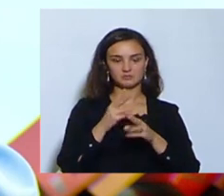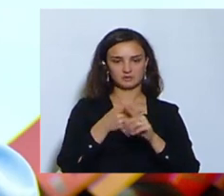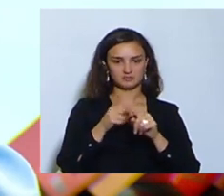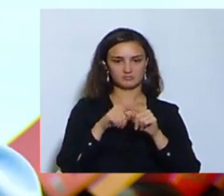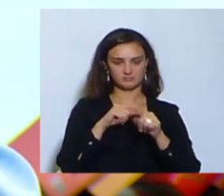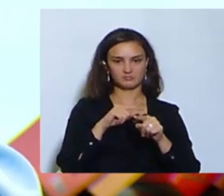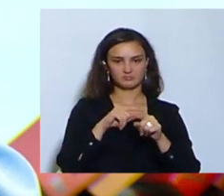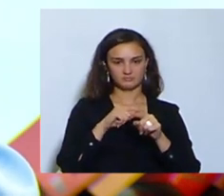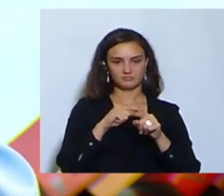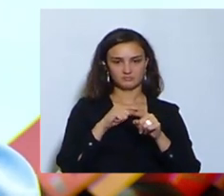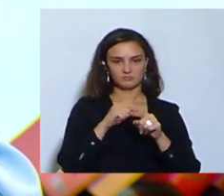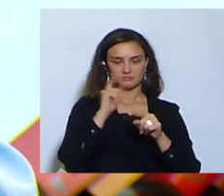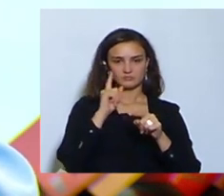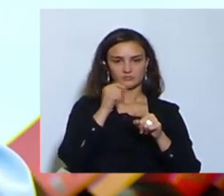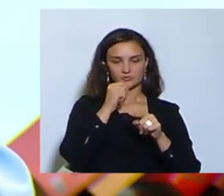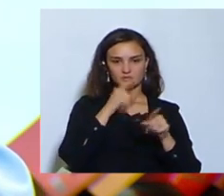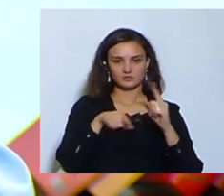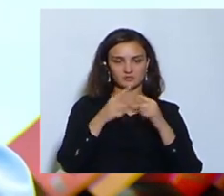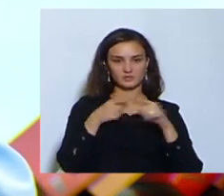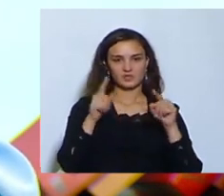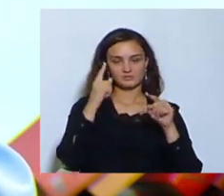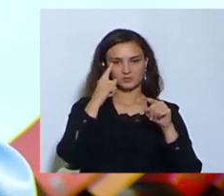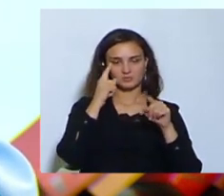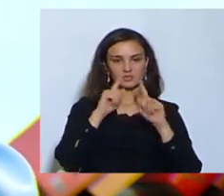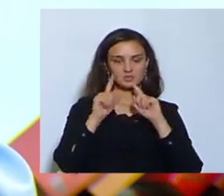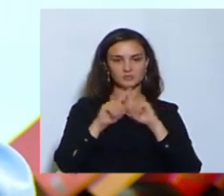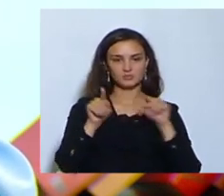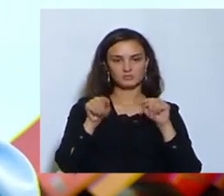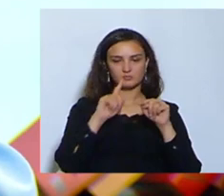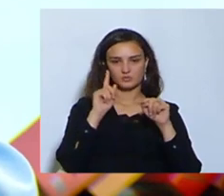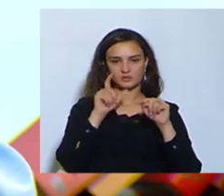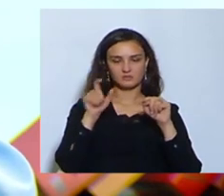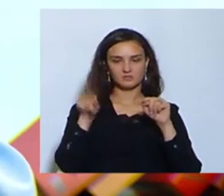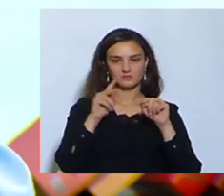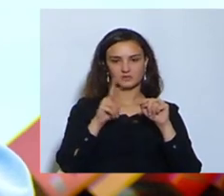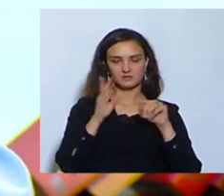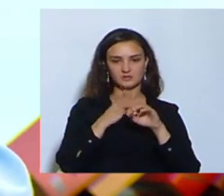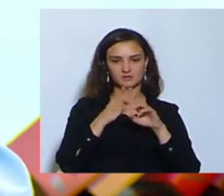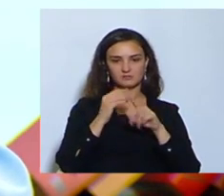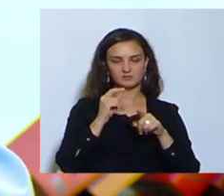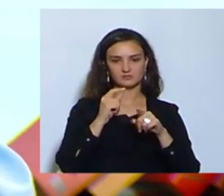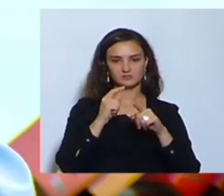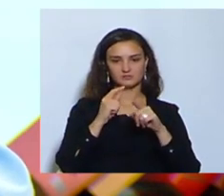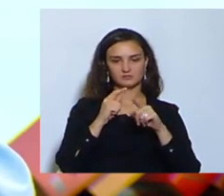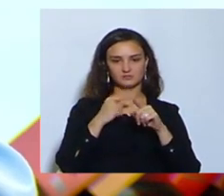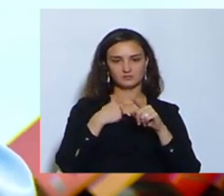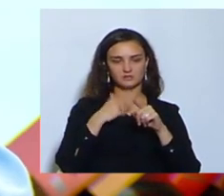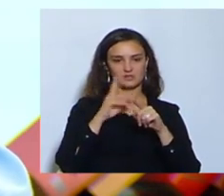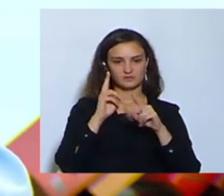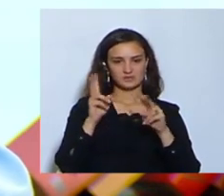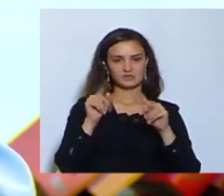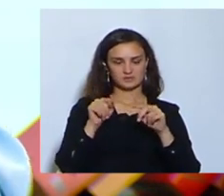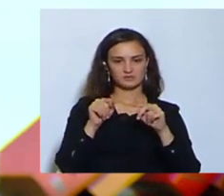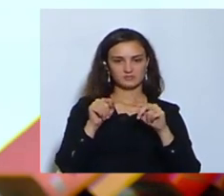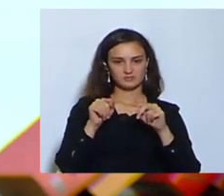უქმნის. მოზარდები სხვაგვარად ფიქრობენ, განსაკუთრებით ის მოზარდები, რომელსაც აქვთ მოწყვლადობა. ჩვენ არ ვიცით,